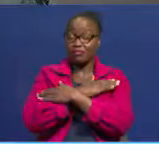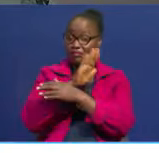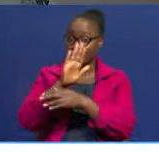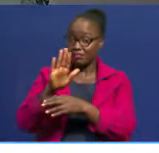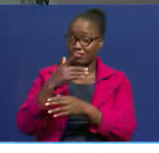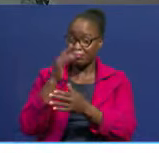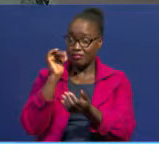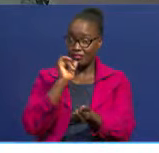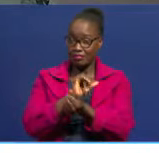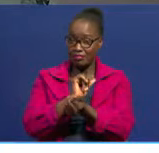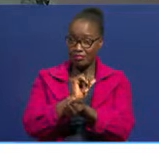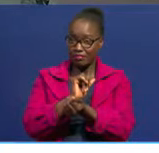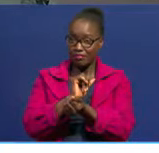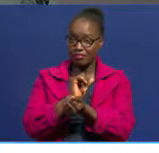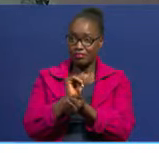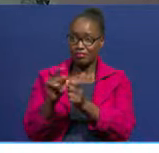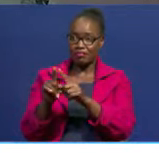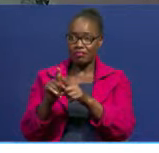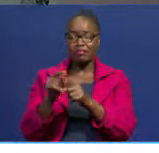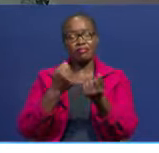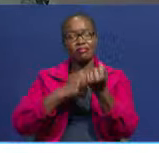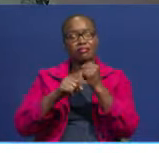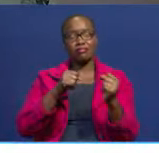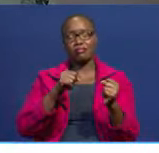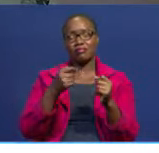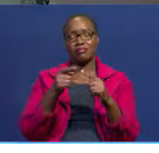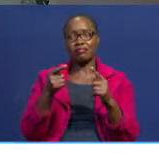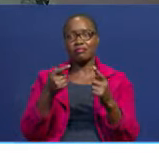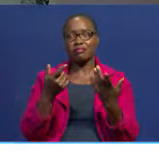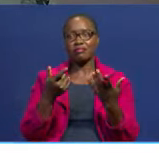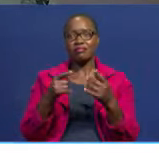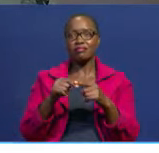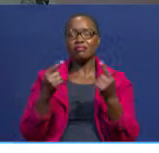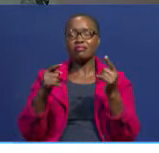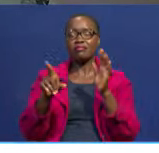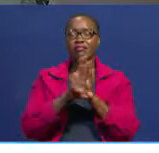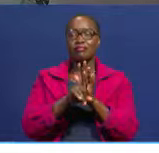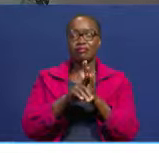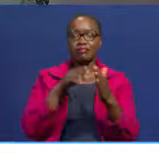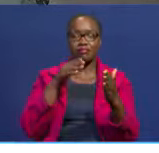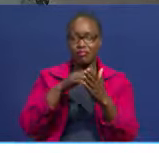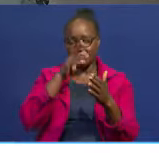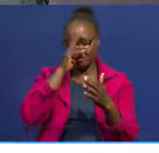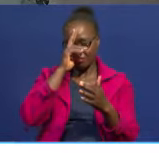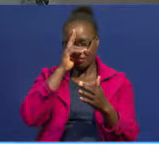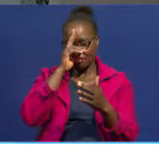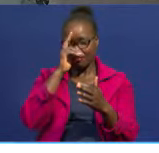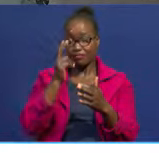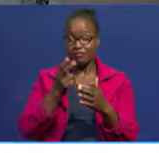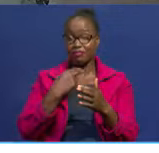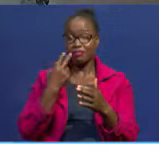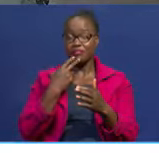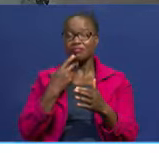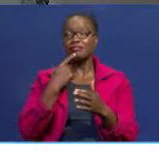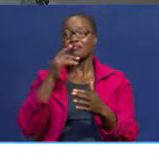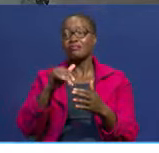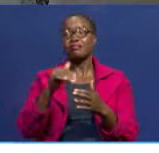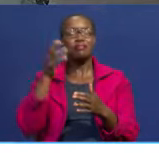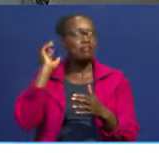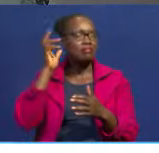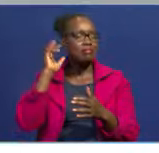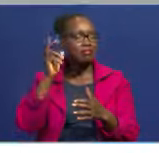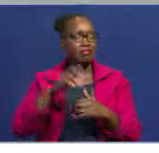waliokuwa wamekamatwa na pia kuchukuliwa hatua kwa za kisheria dhidi ya maafisa wa polisi ambao walidai kwamba ni